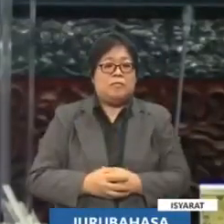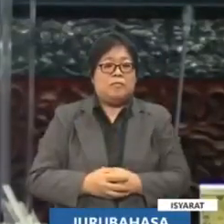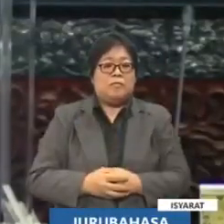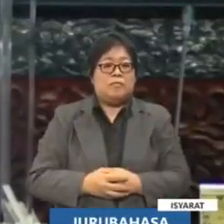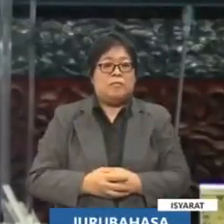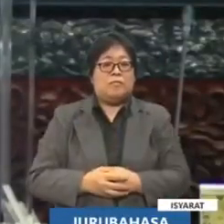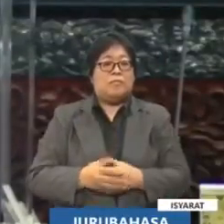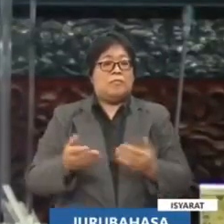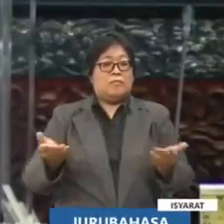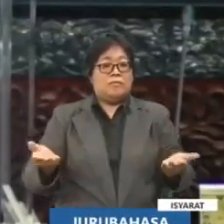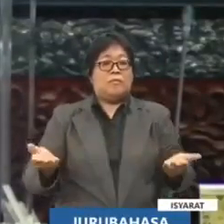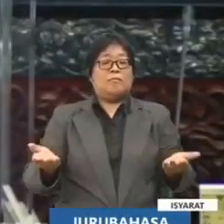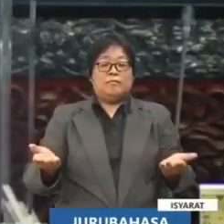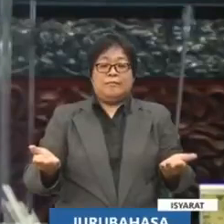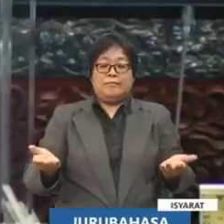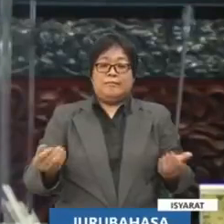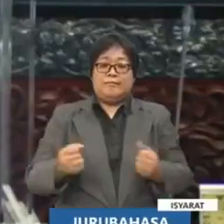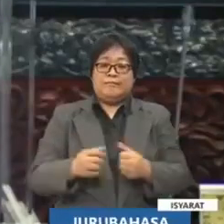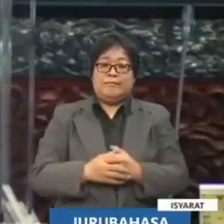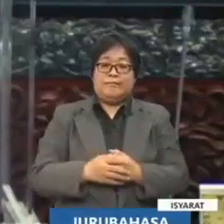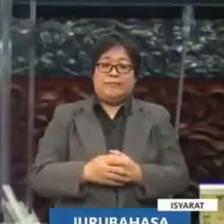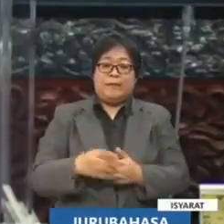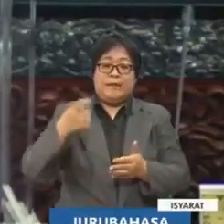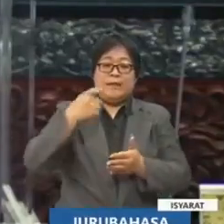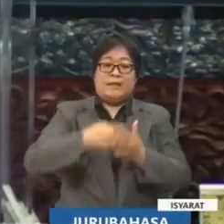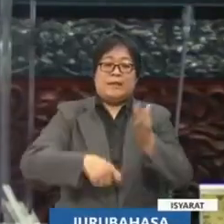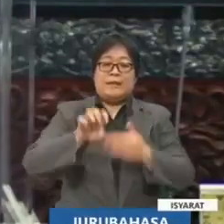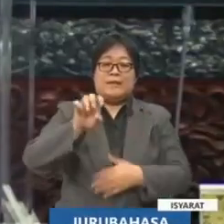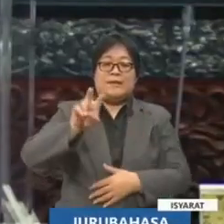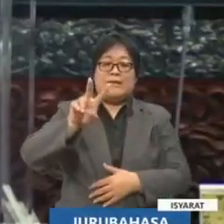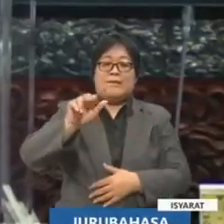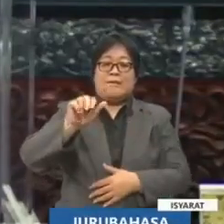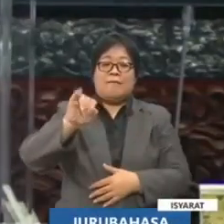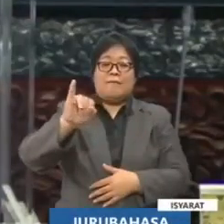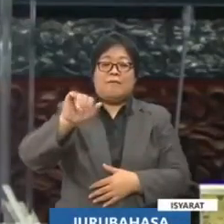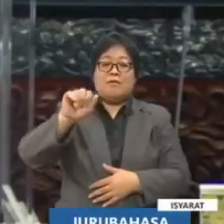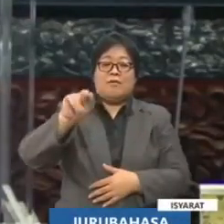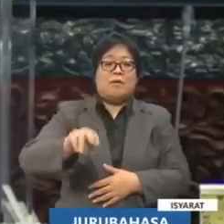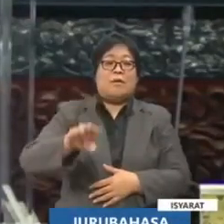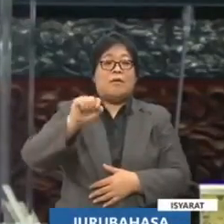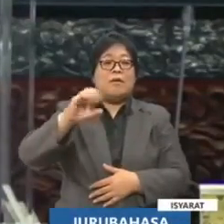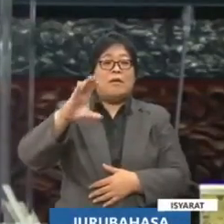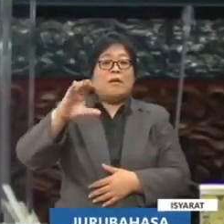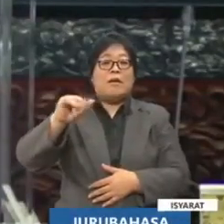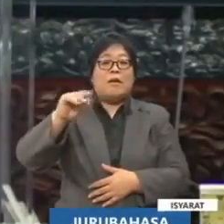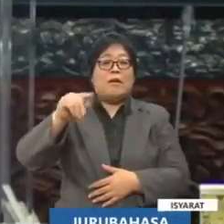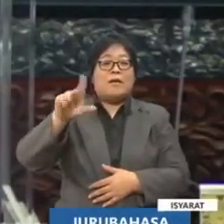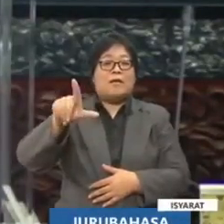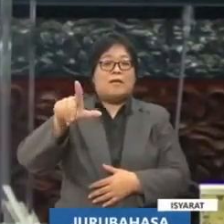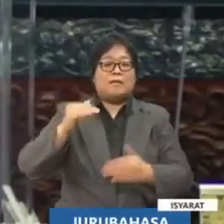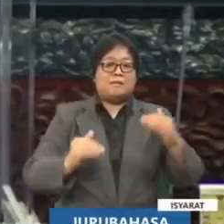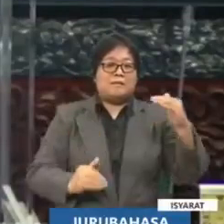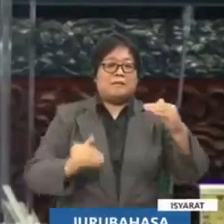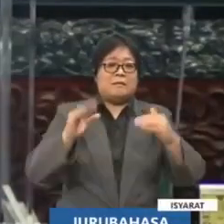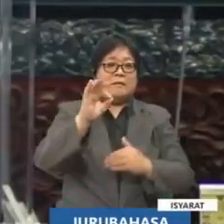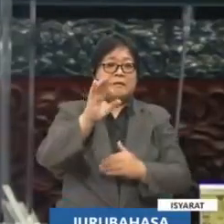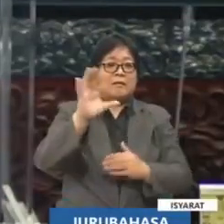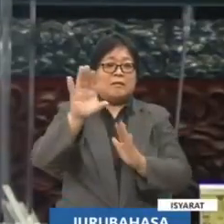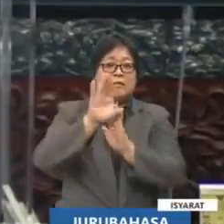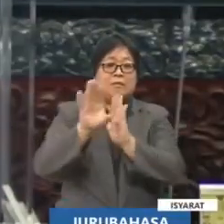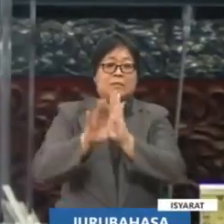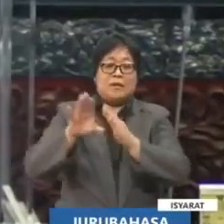yang disebut tax evasion scandal. Itu mencecah 900 bilion